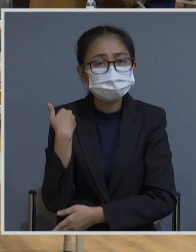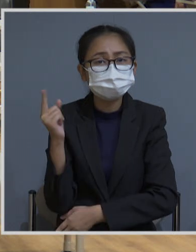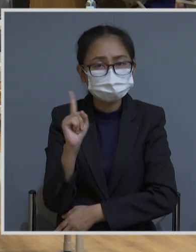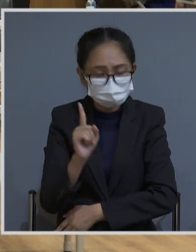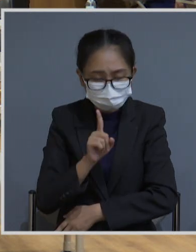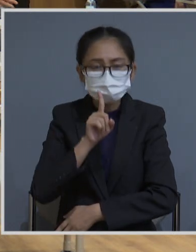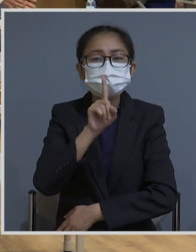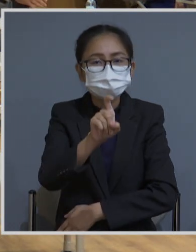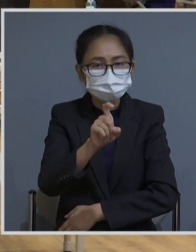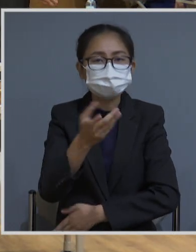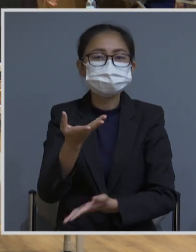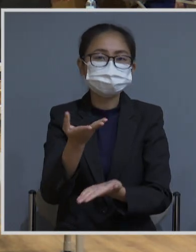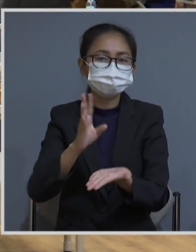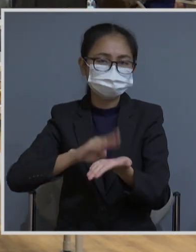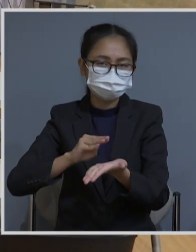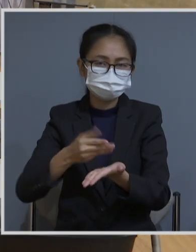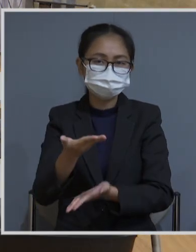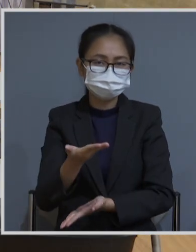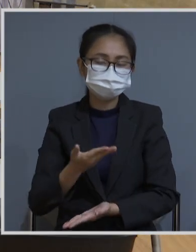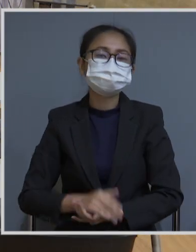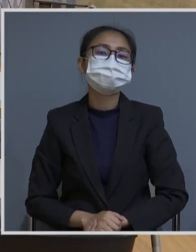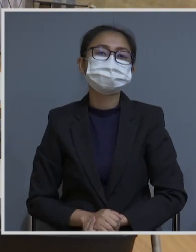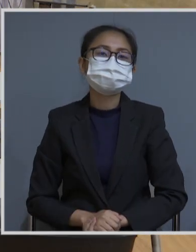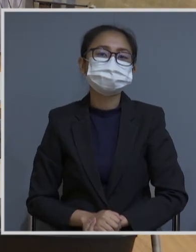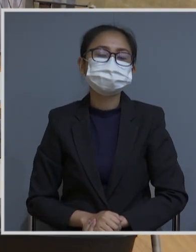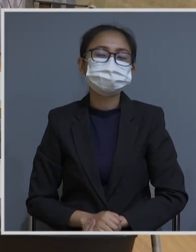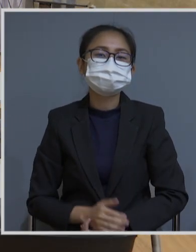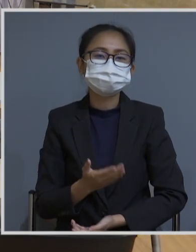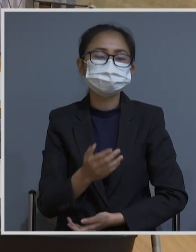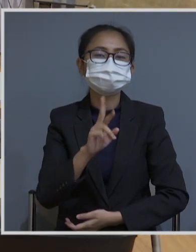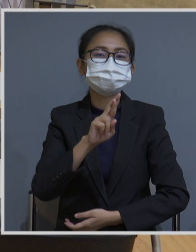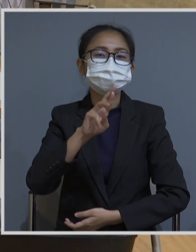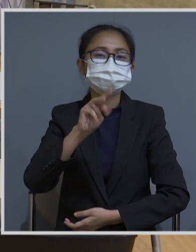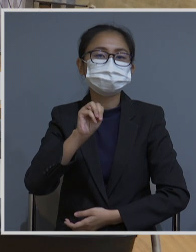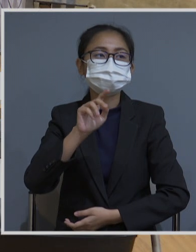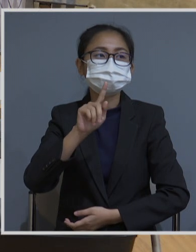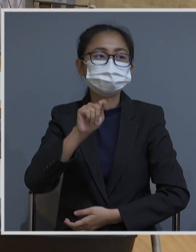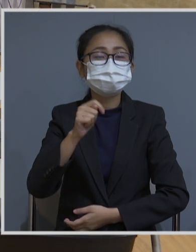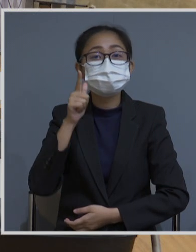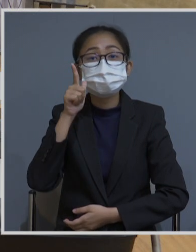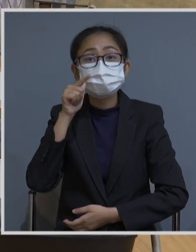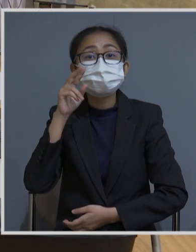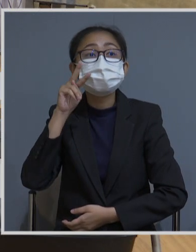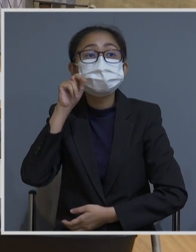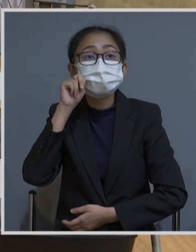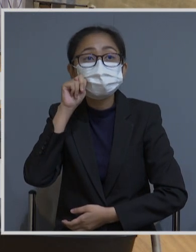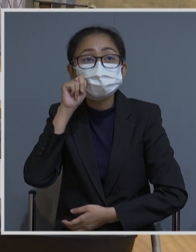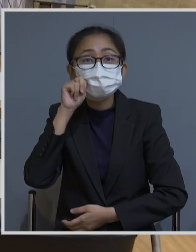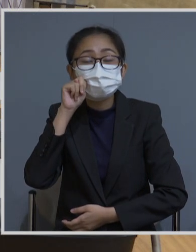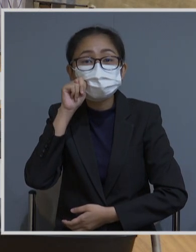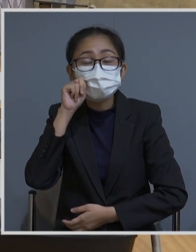ทราบรายละเอียดค่ะขอเชิญทนนตรีครับติดตามสงครามนี้เป็นบ้านผมครับ